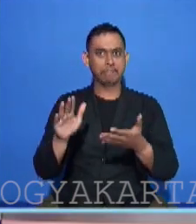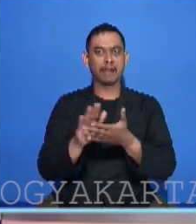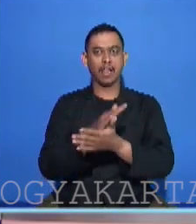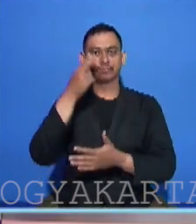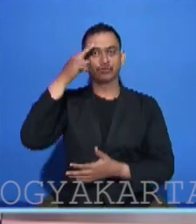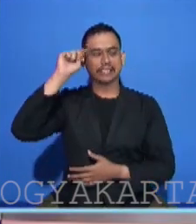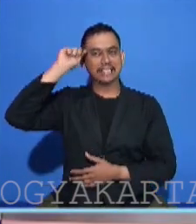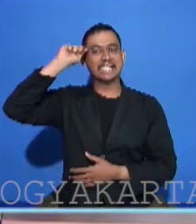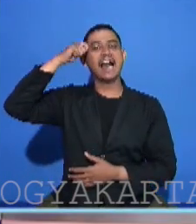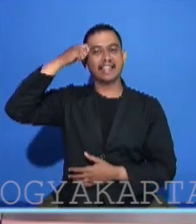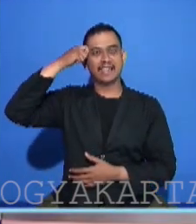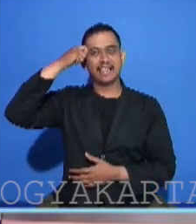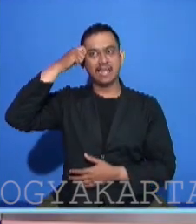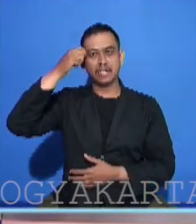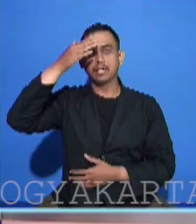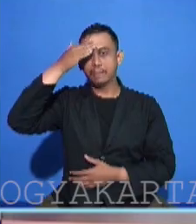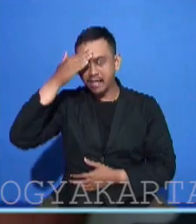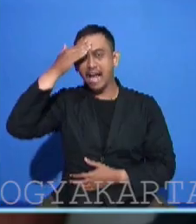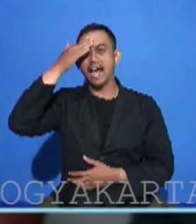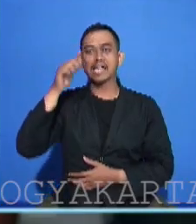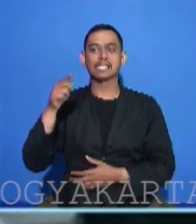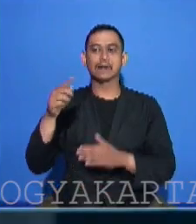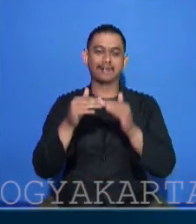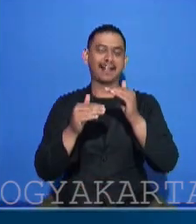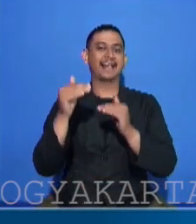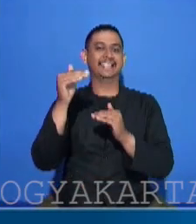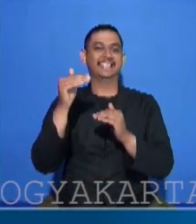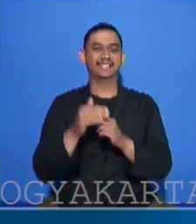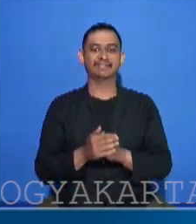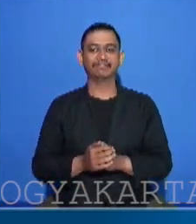beribadah, terutama menegakkan ibadah sholat.